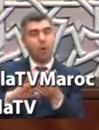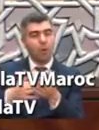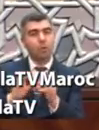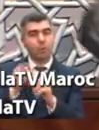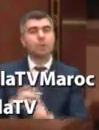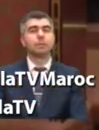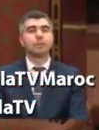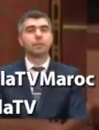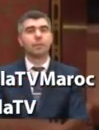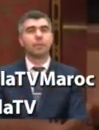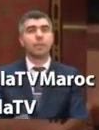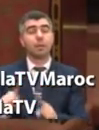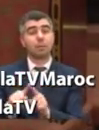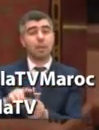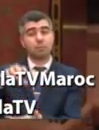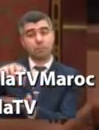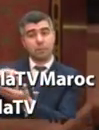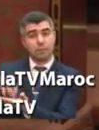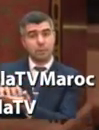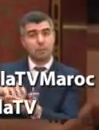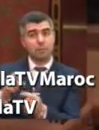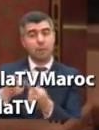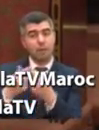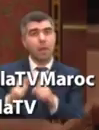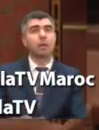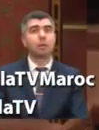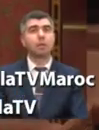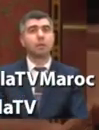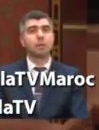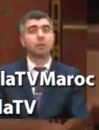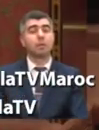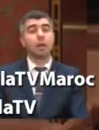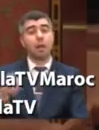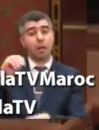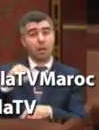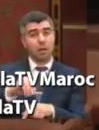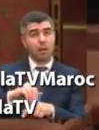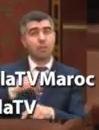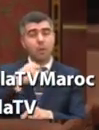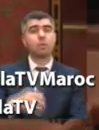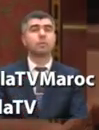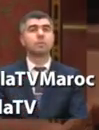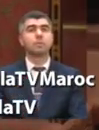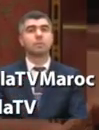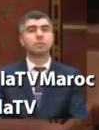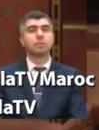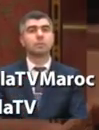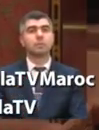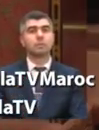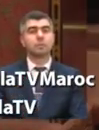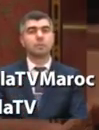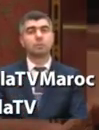وكتضم محطات متخصصه في الانشطه اللوجستيكيه فيها كذلك اقطاب ديال الجوده الكاليبول وفيها